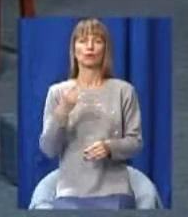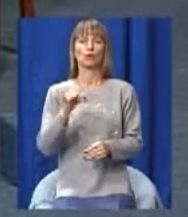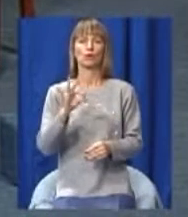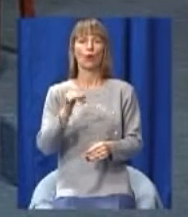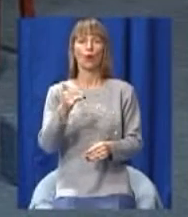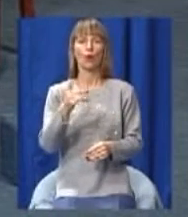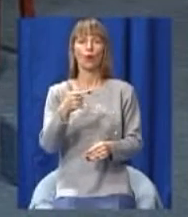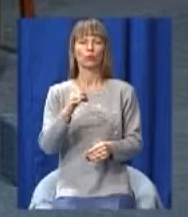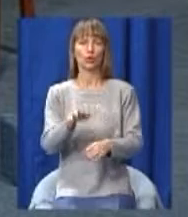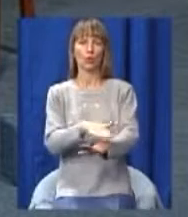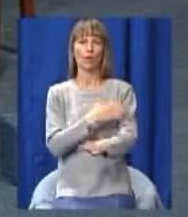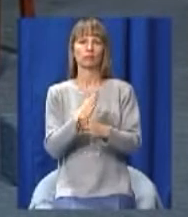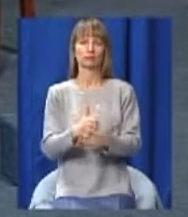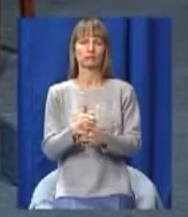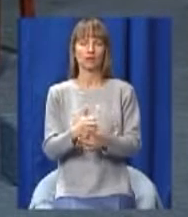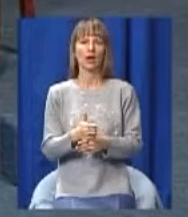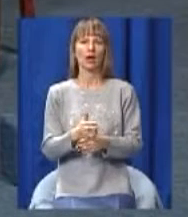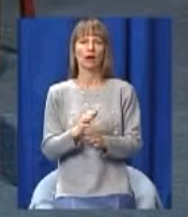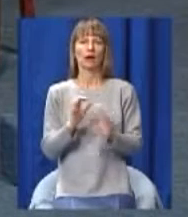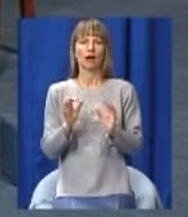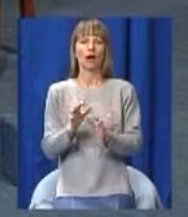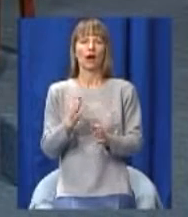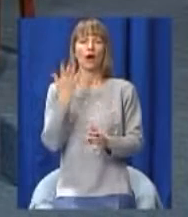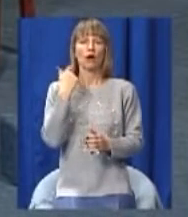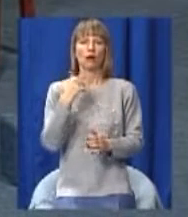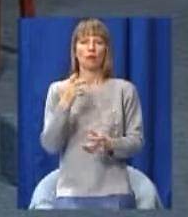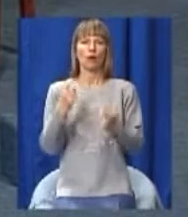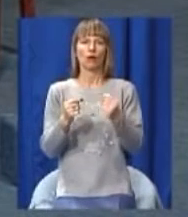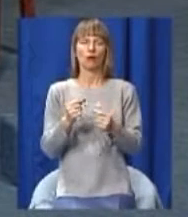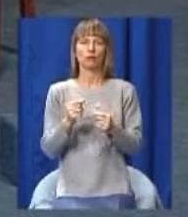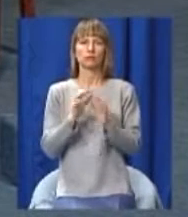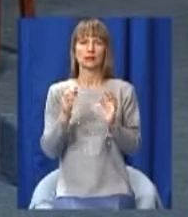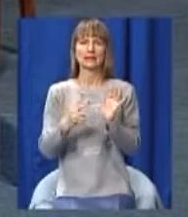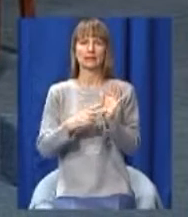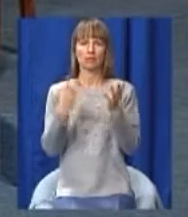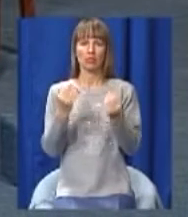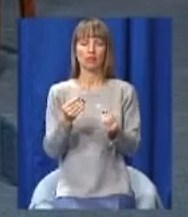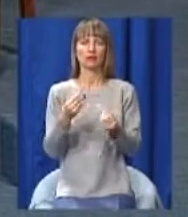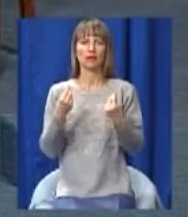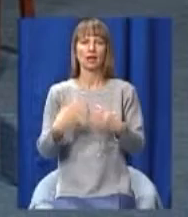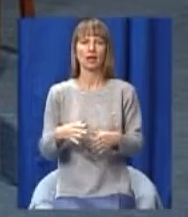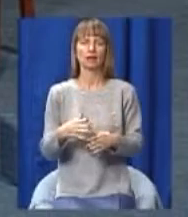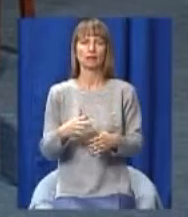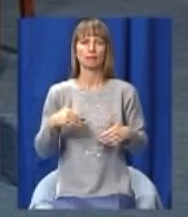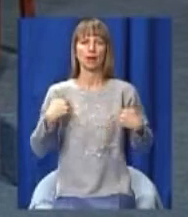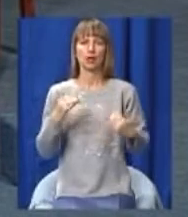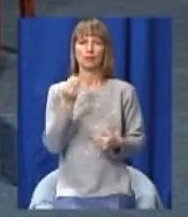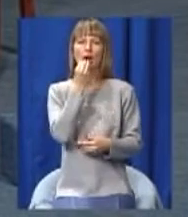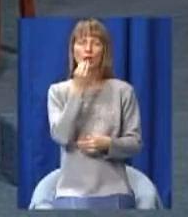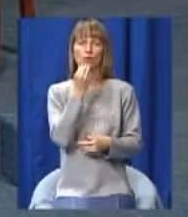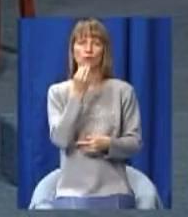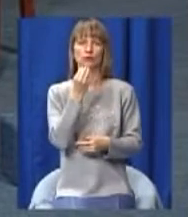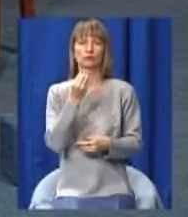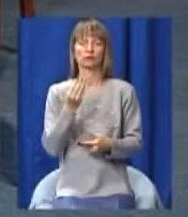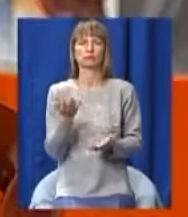йогурти довше зберігаються, а коли молоко зберігається більше, ніж 7 діб, то воно втрачає свої корисні властивості, і взагалі продукт стає якимсь